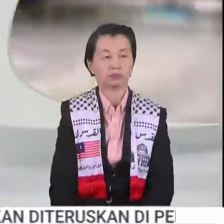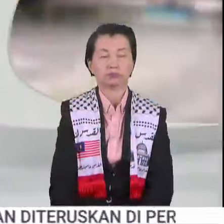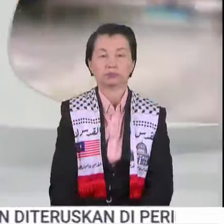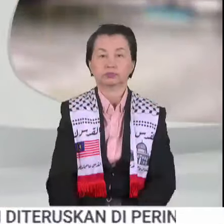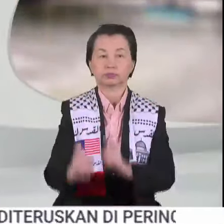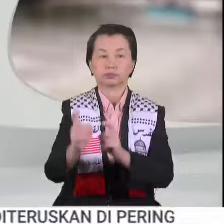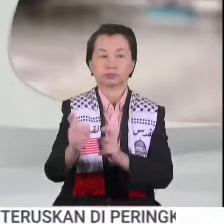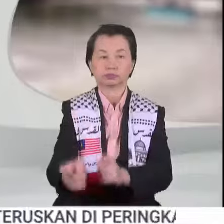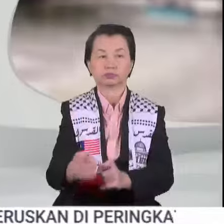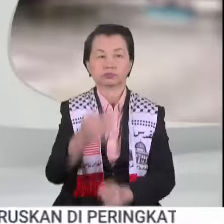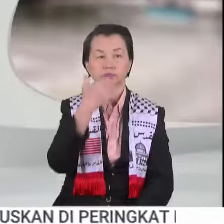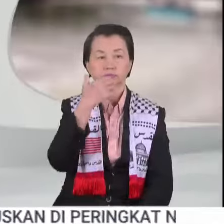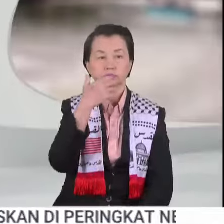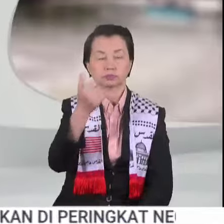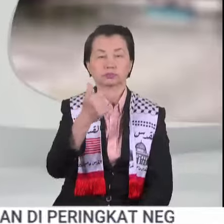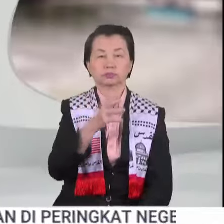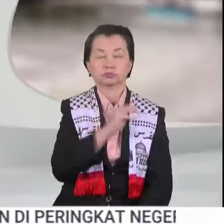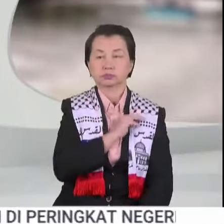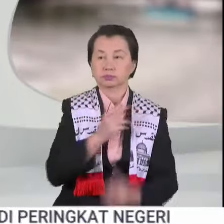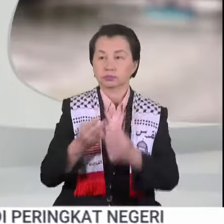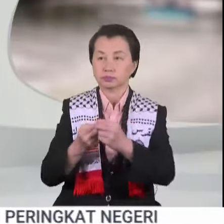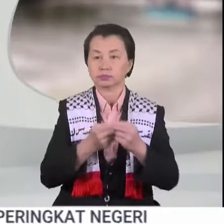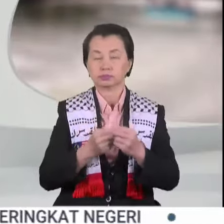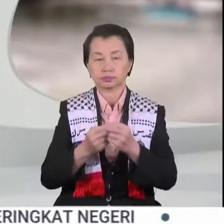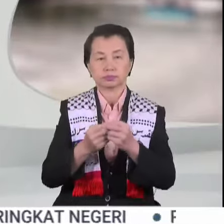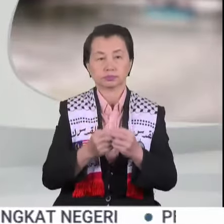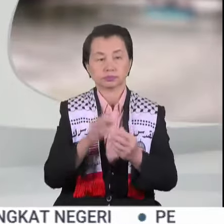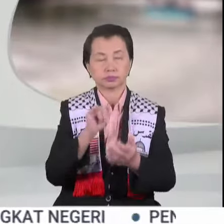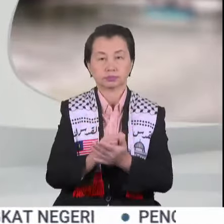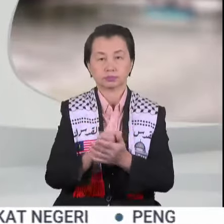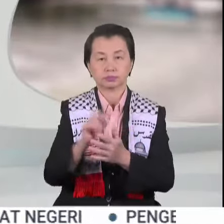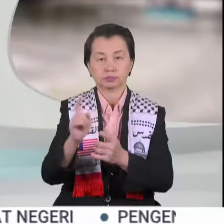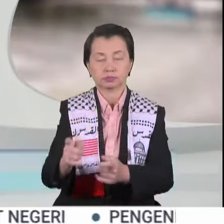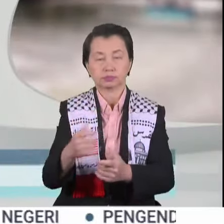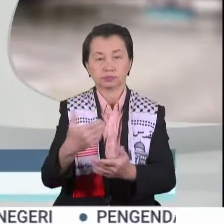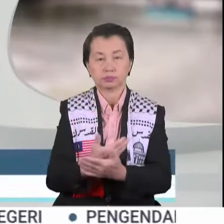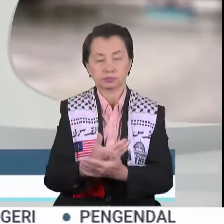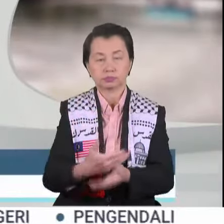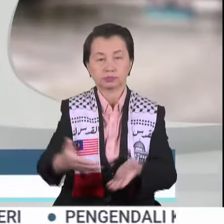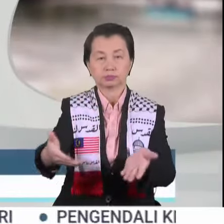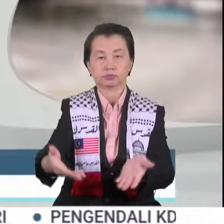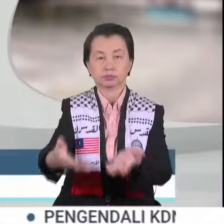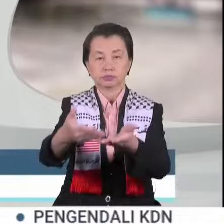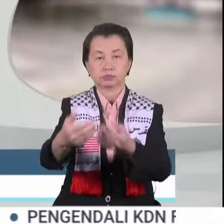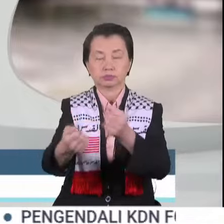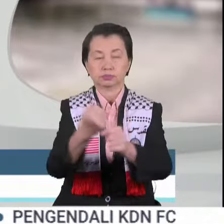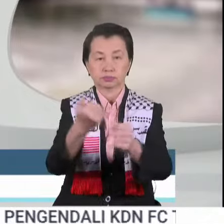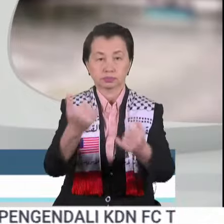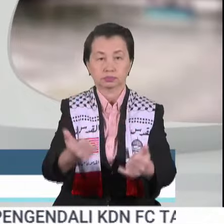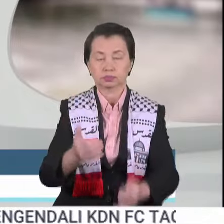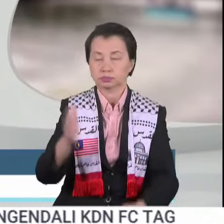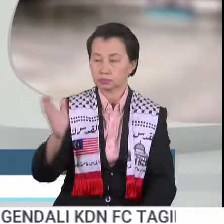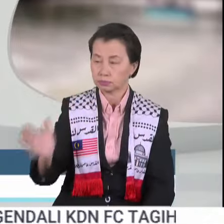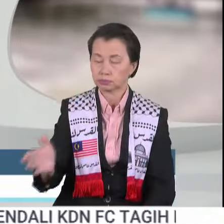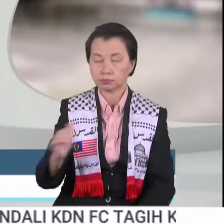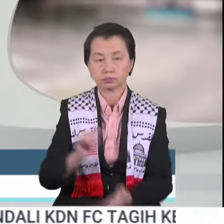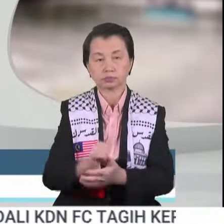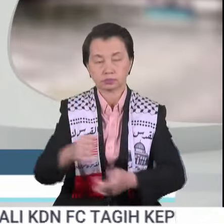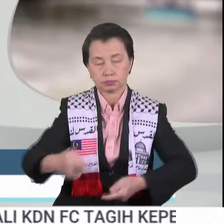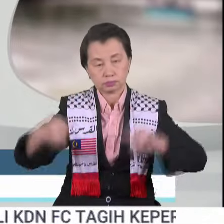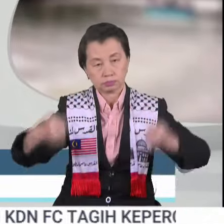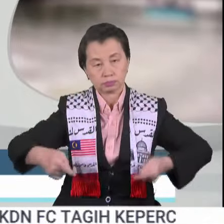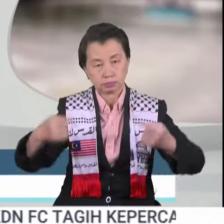Anugerah Pemidato Terbaik Piala Menteri Perpaduan merupakan anugerah khas terbaru diperkenalkan tahun ini. Ia bersempena